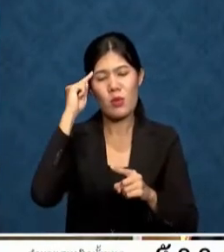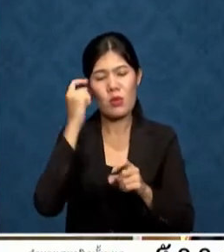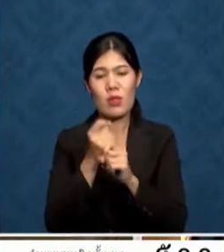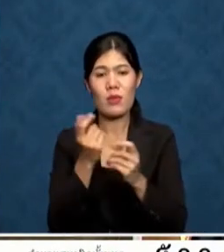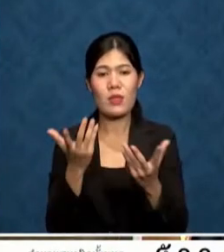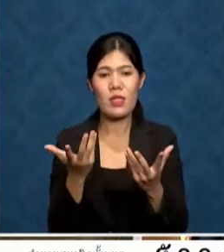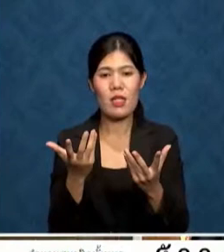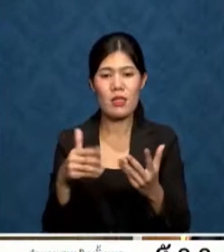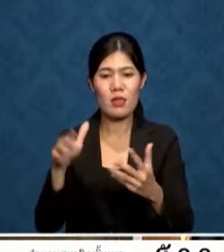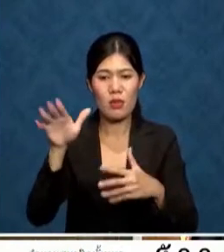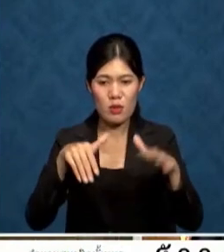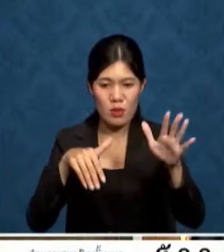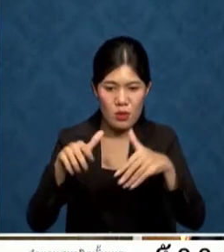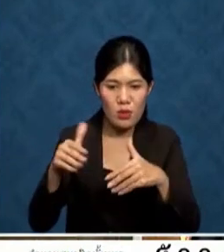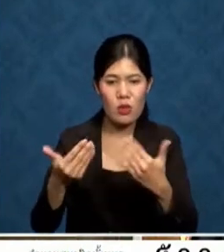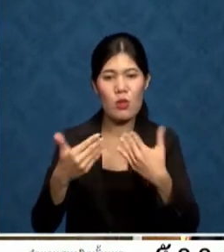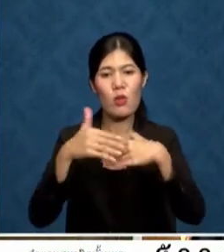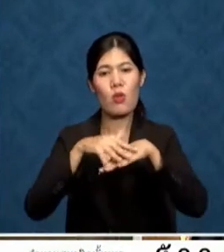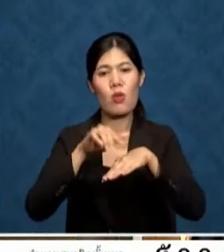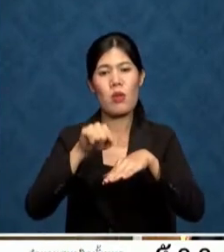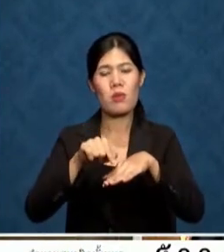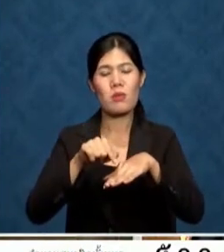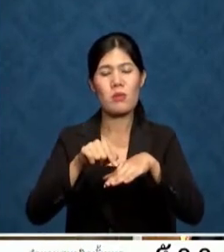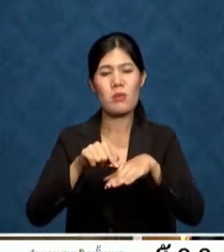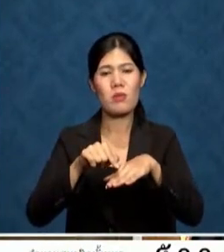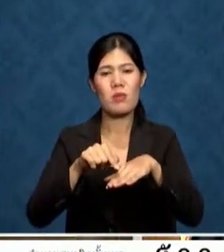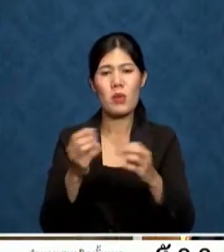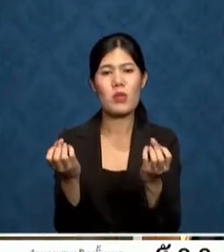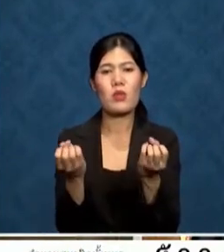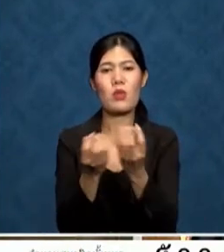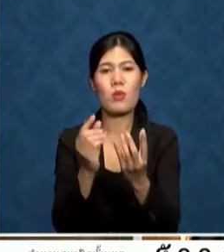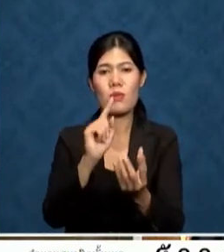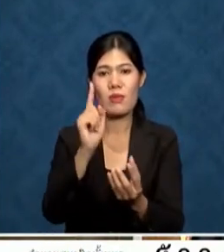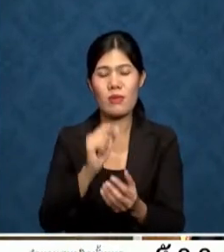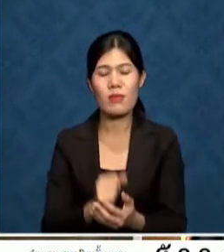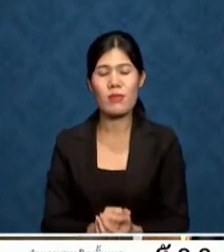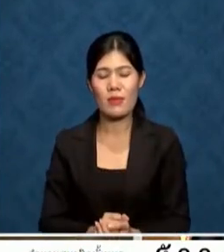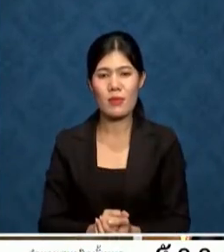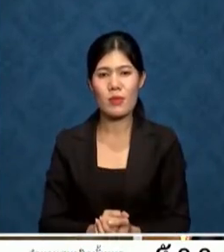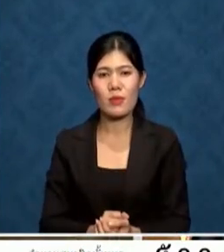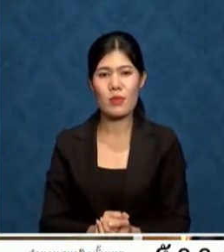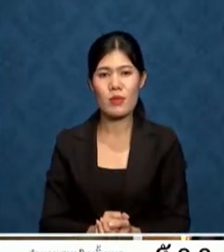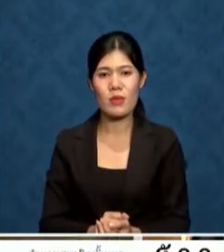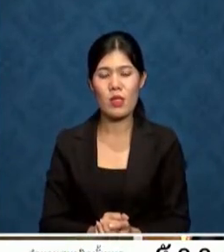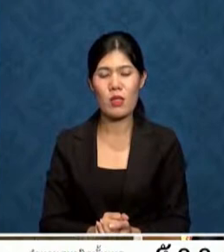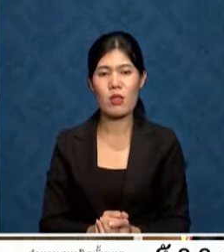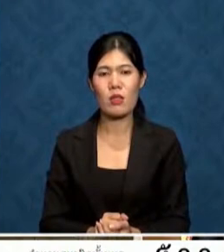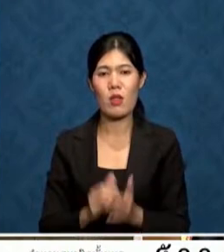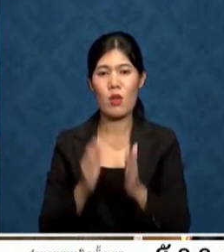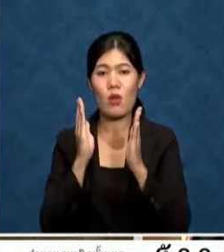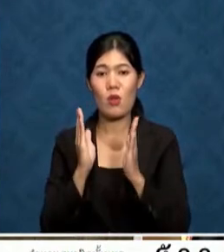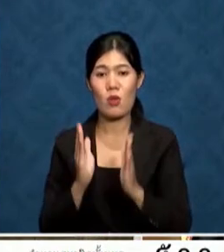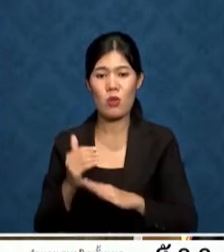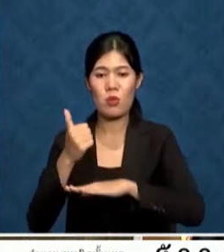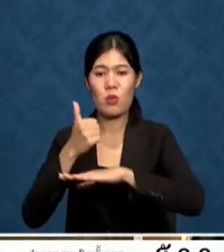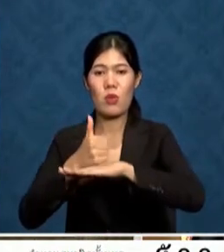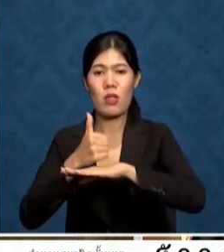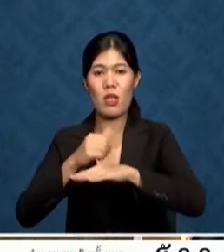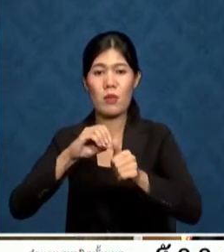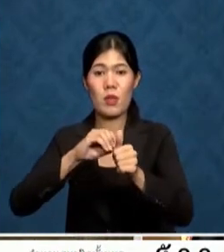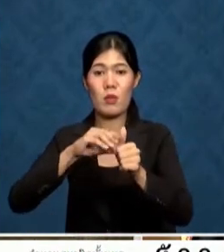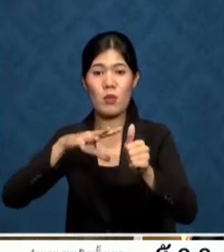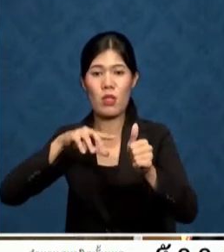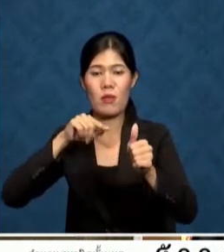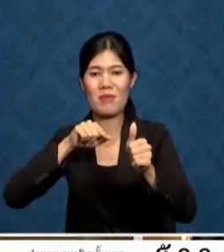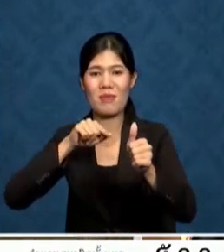เกิดความลักลั่นขึ้นนะครับความลักลั่นแรกที่เกิดขึ้นก็คือการที่ท่านไม่มีเจ้าภาพที่มีอำนาจตามกฎหมายที่จะดูแล